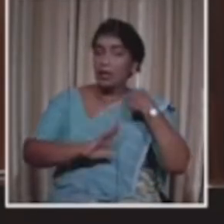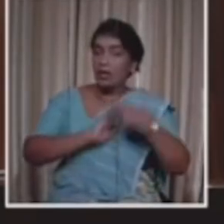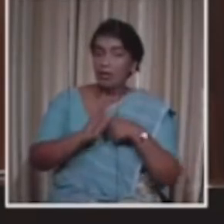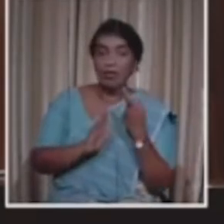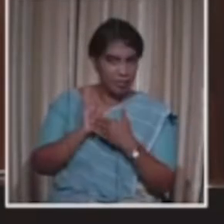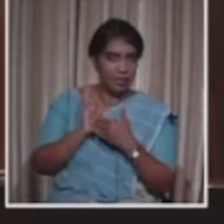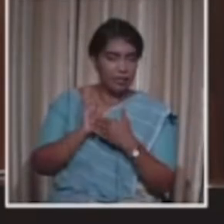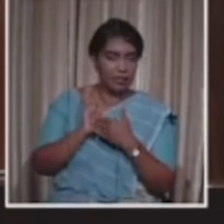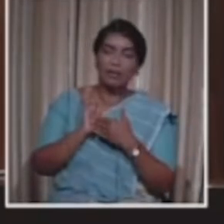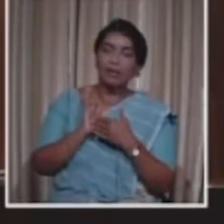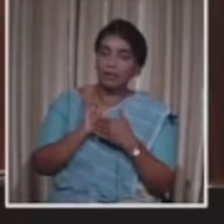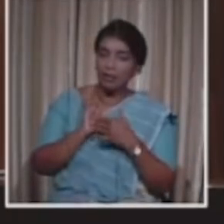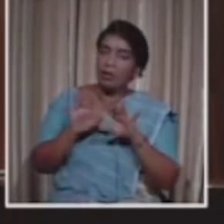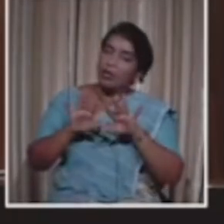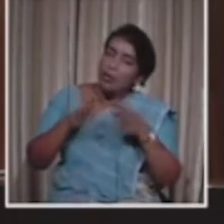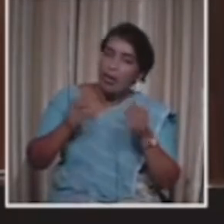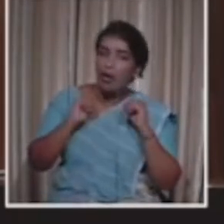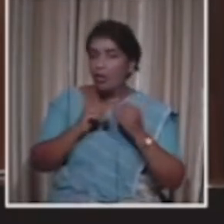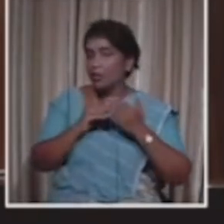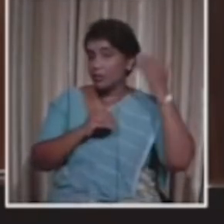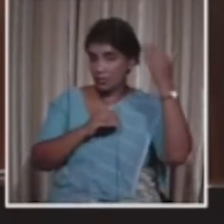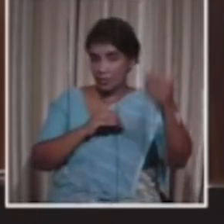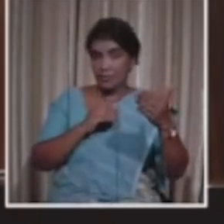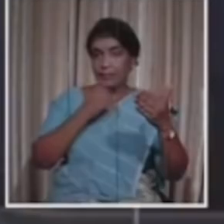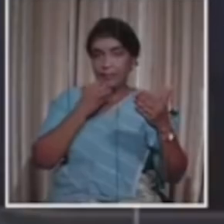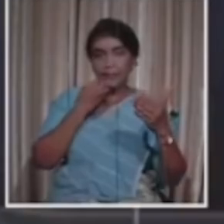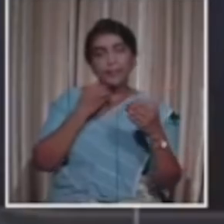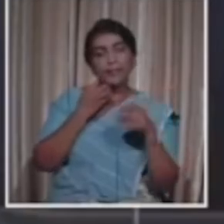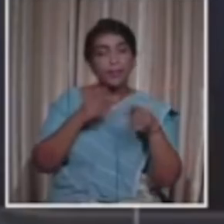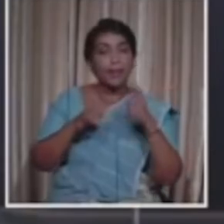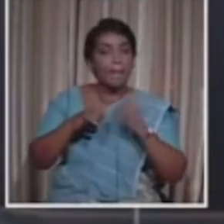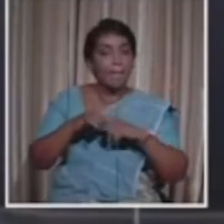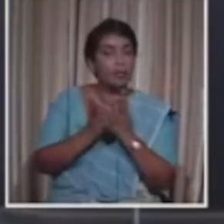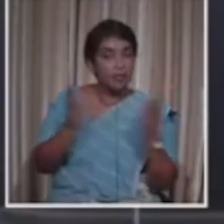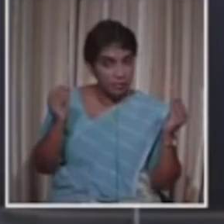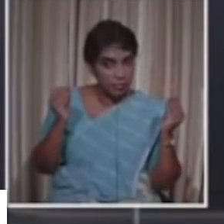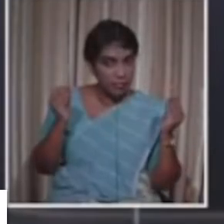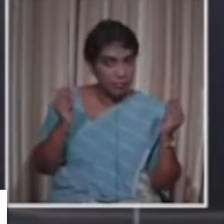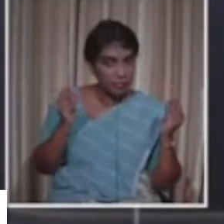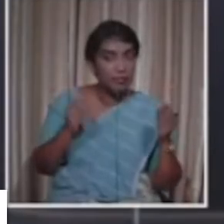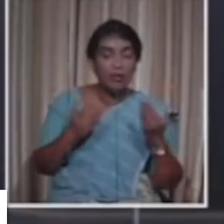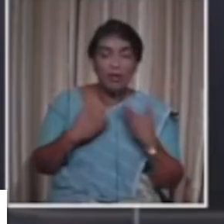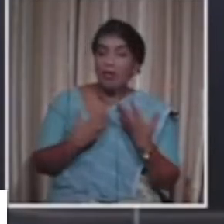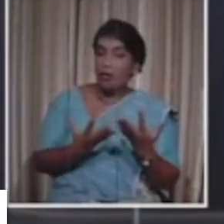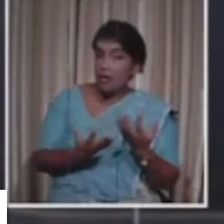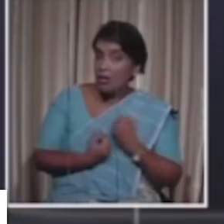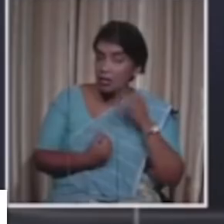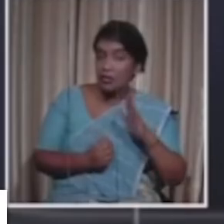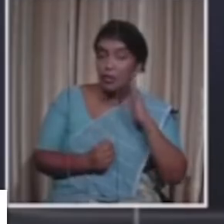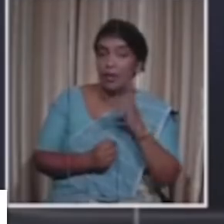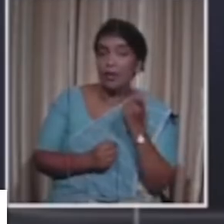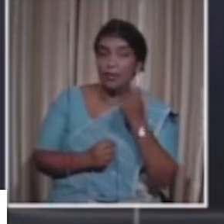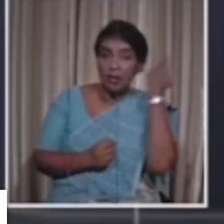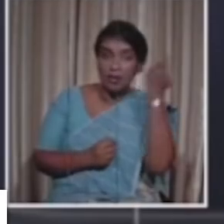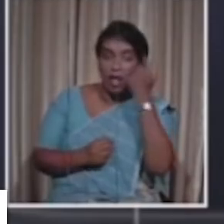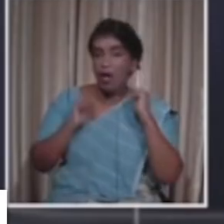ketatwe pilih mandawat. Koi ya karen di diri khale tuladi. Me prasul sendi me sandaha. Api dawai shawan nao videsh wini me suyagan